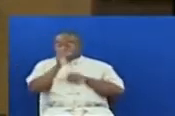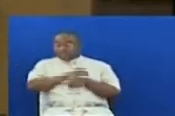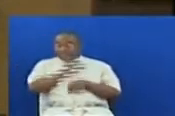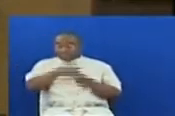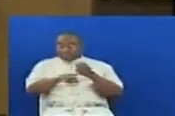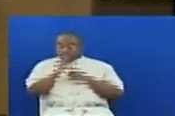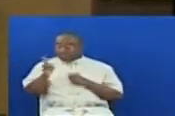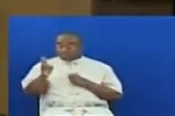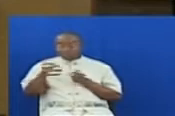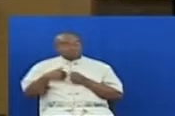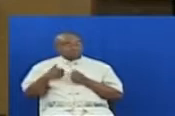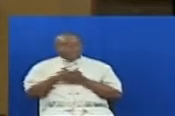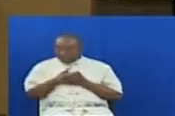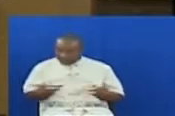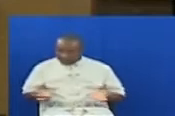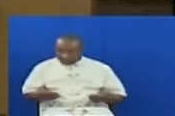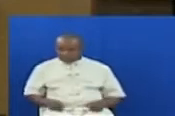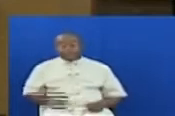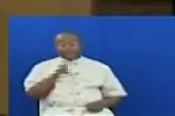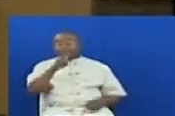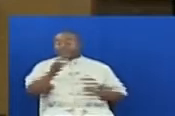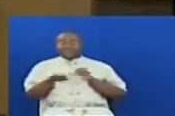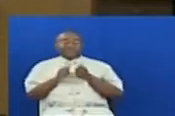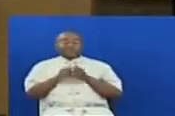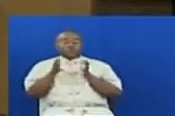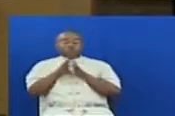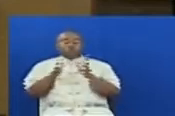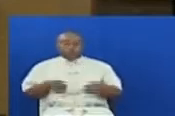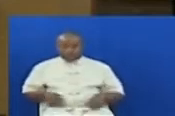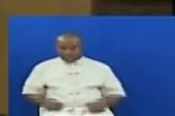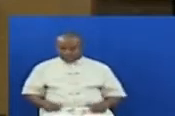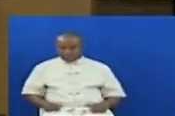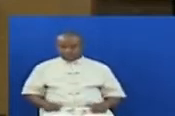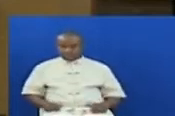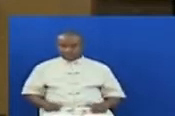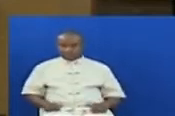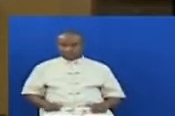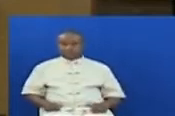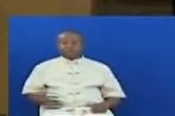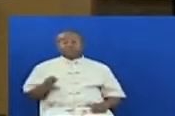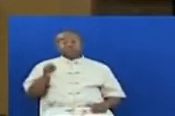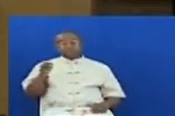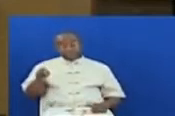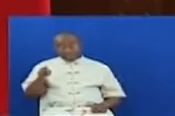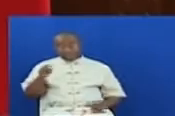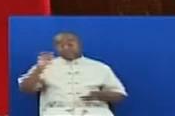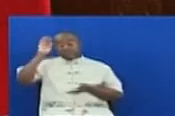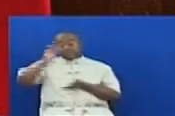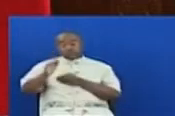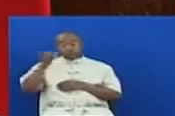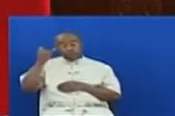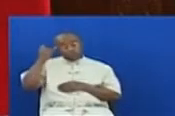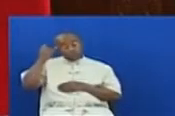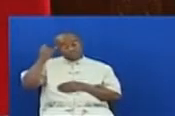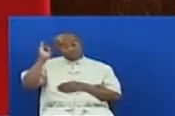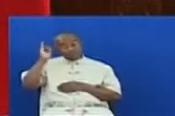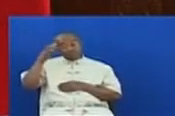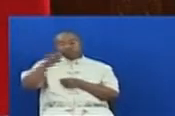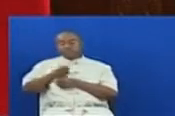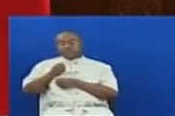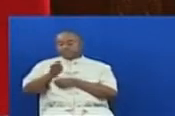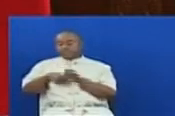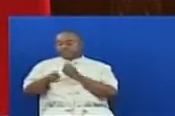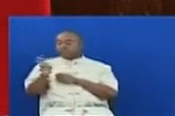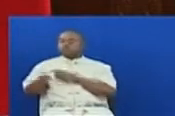kwenye halmashauri zetu ni tatizo kubwa sana. Ni jambo ambalo limepunguza sana ubunifu wa watumishi wetu kwenye